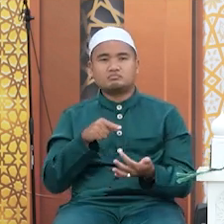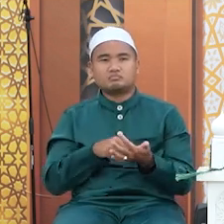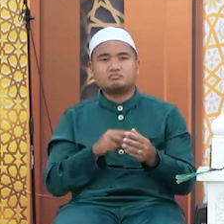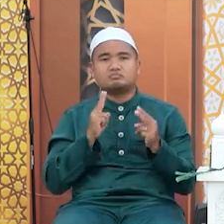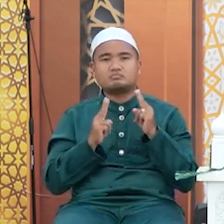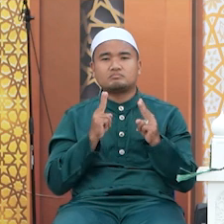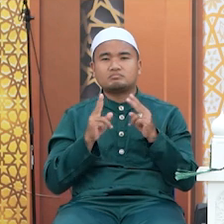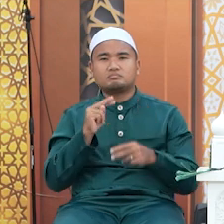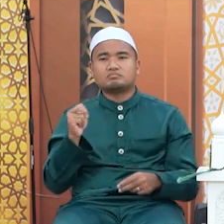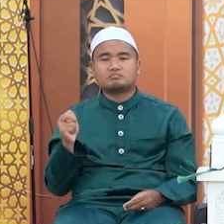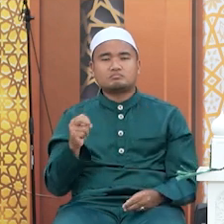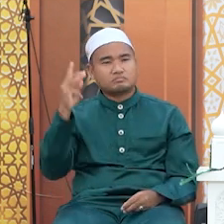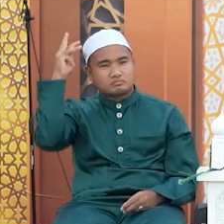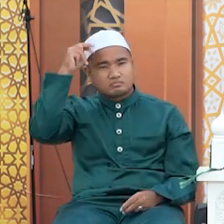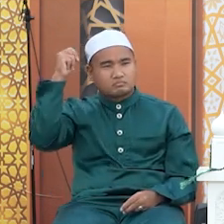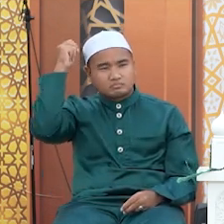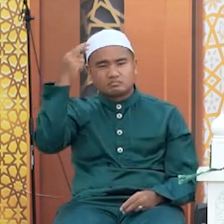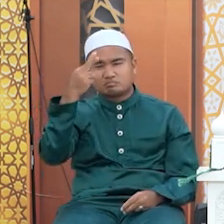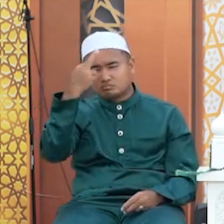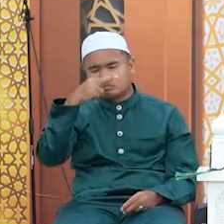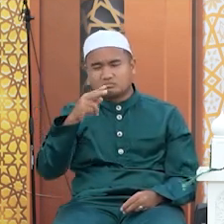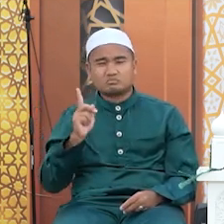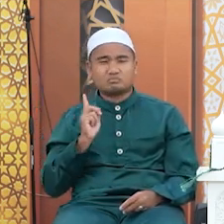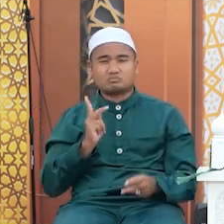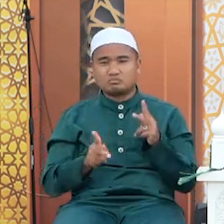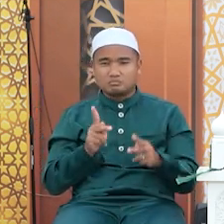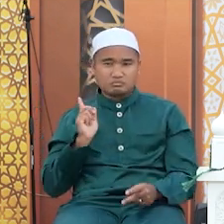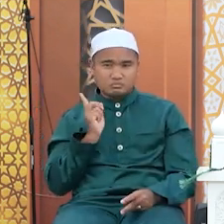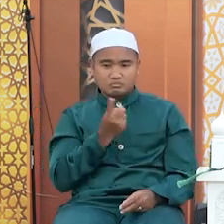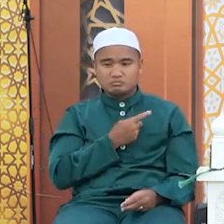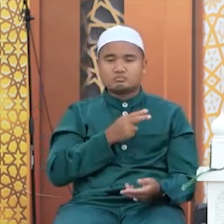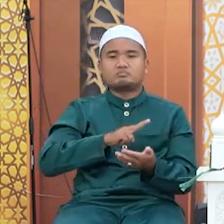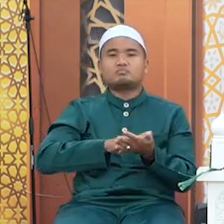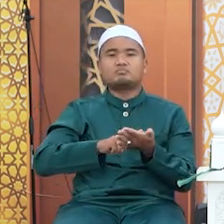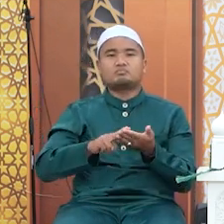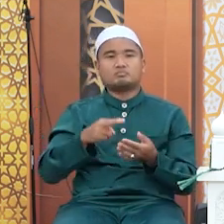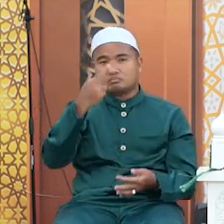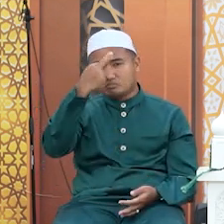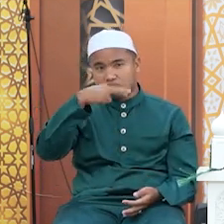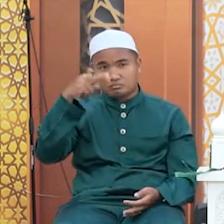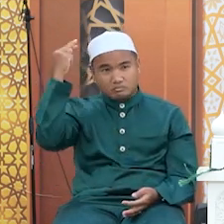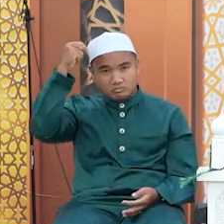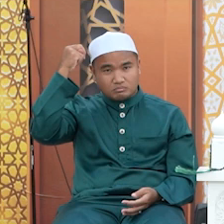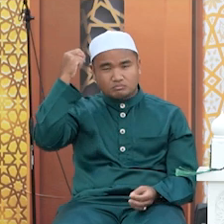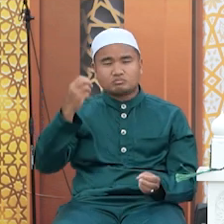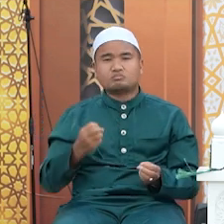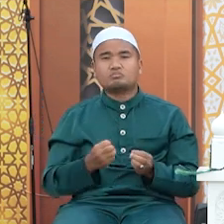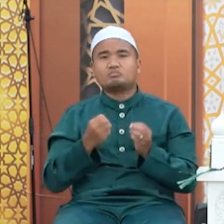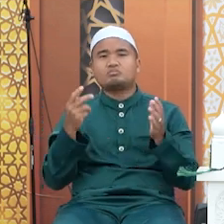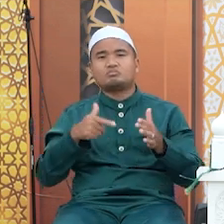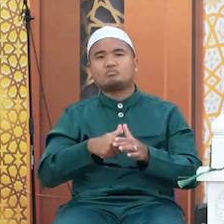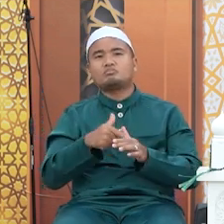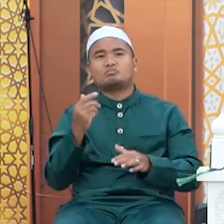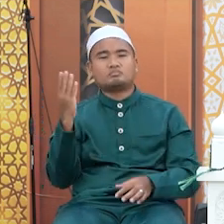Sampai tahap tu, maknanya kalau kita baca bab Nabi ni rahmah ni luar biasa. Jadi tuan-tuan, macam saya